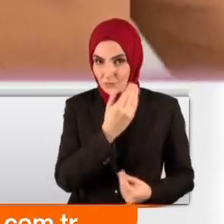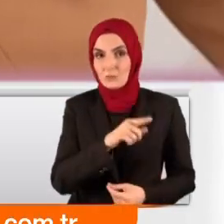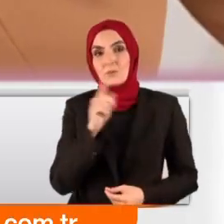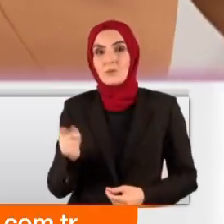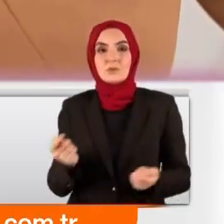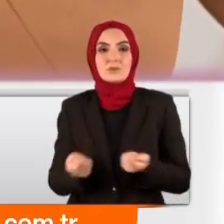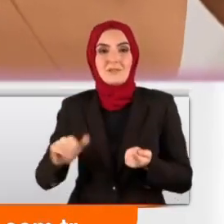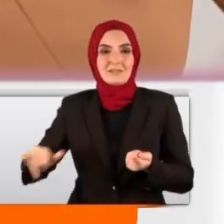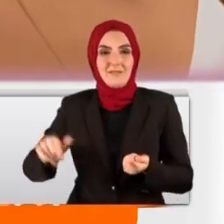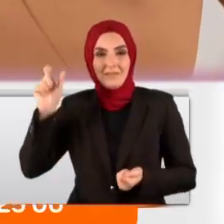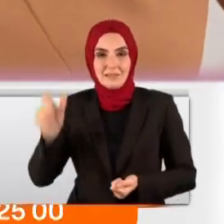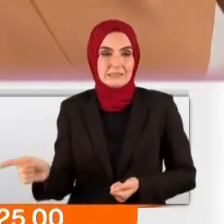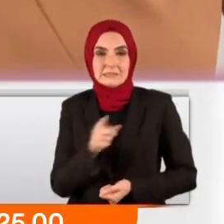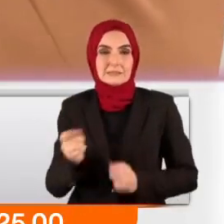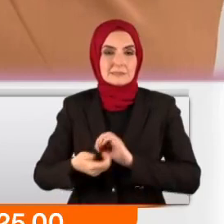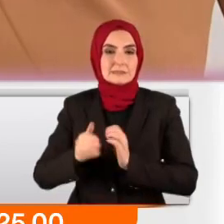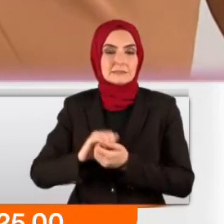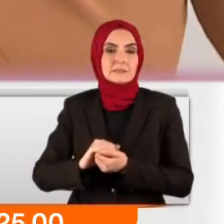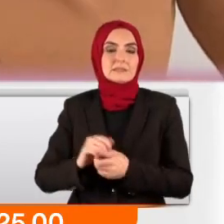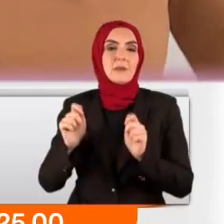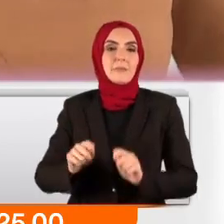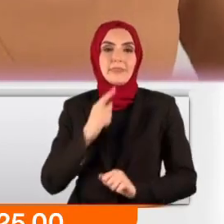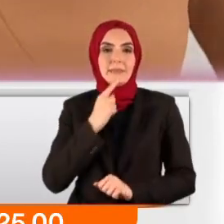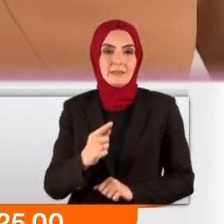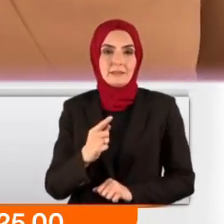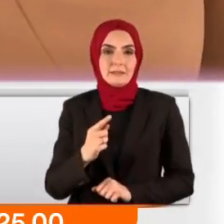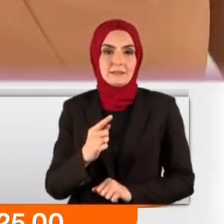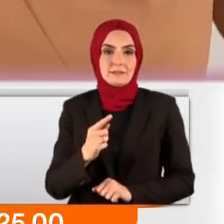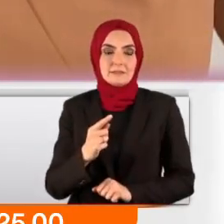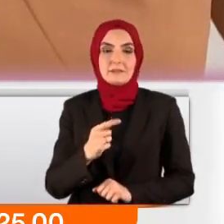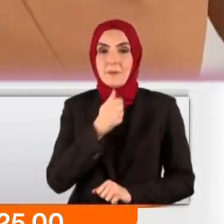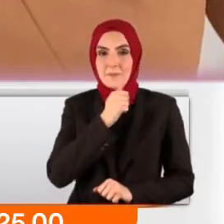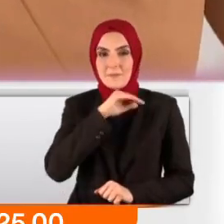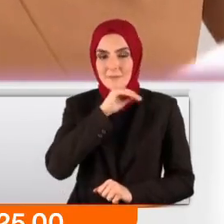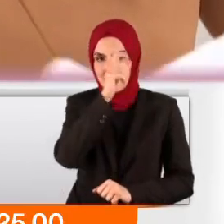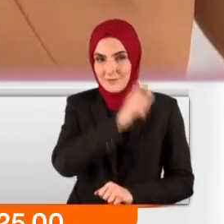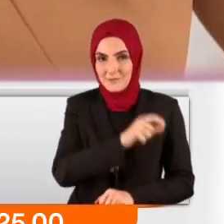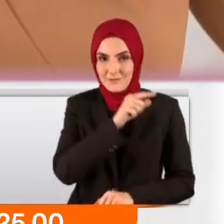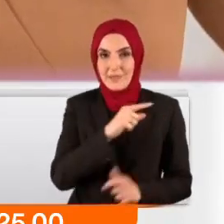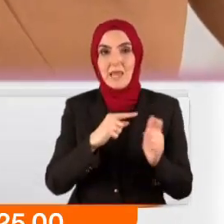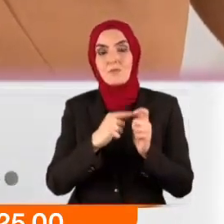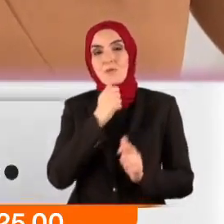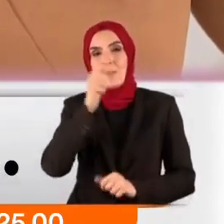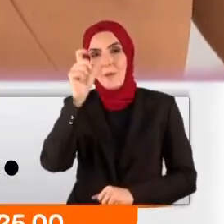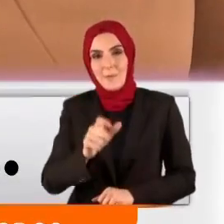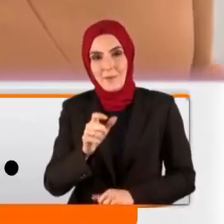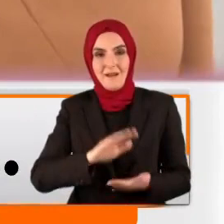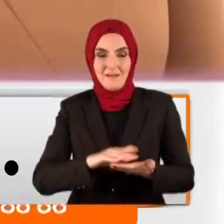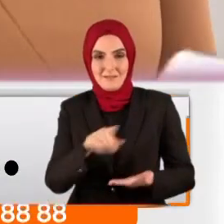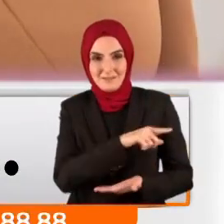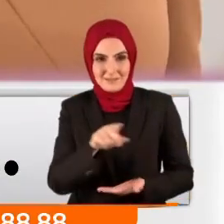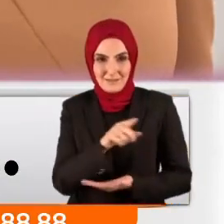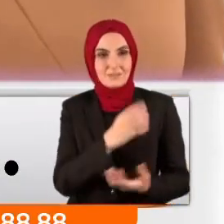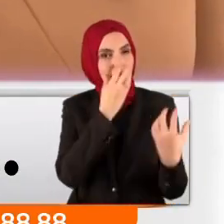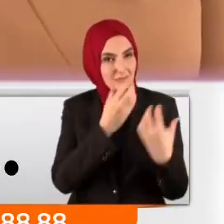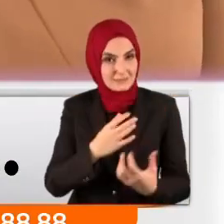amcanın hikayesi şöyle başlıyor. Emrullah Güvendik ismindeki bir arkadaşınıza aslında kol kanat germek istiyorsunuz. Evet efendim, evet.